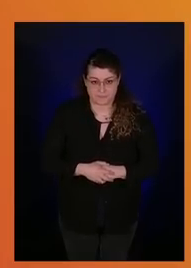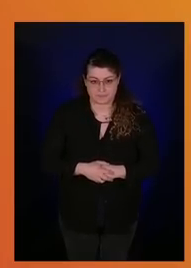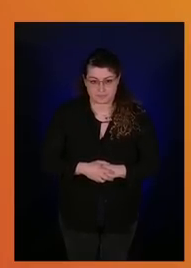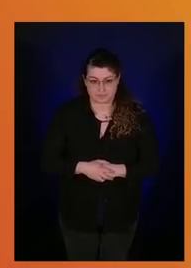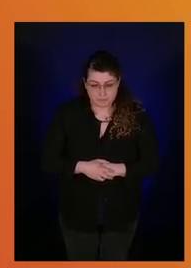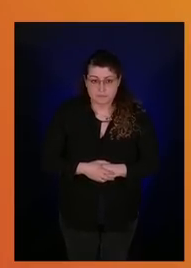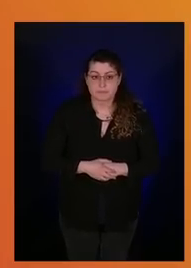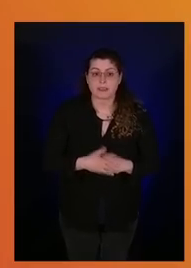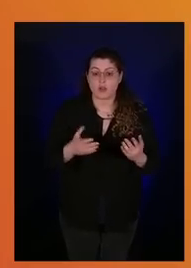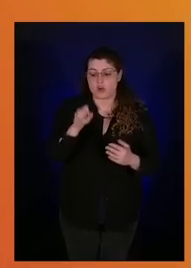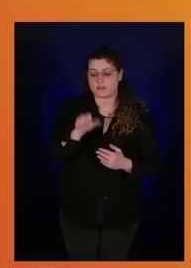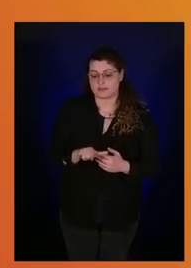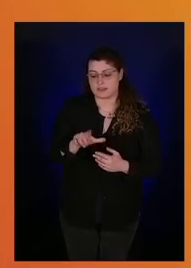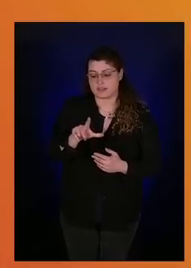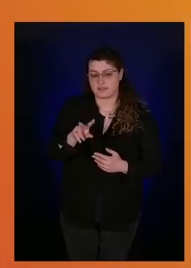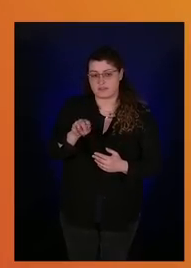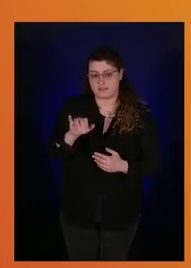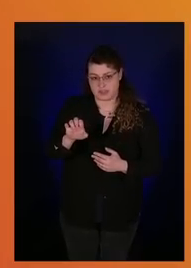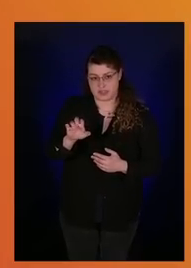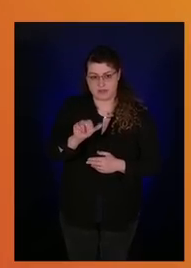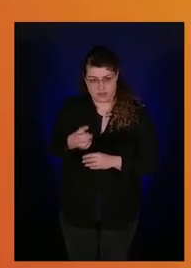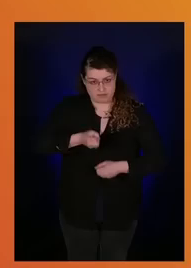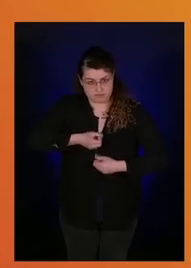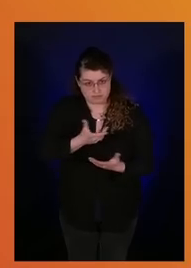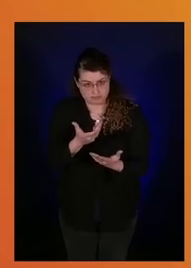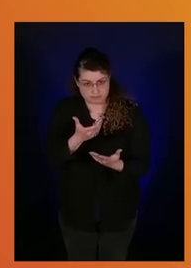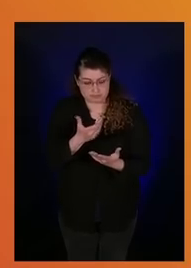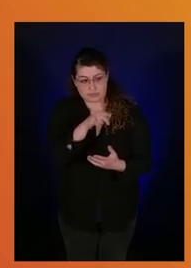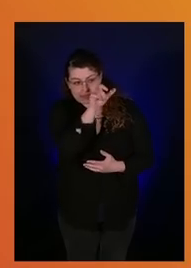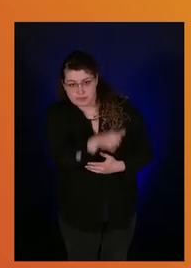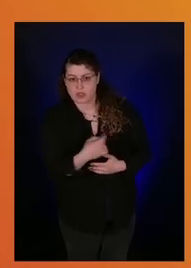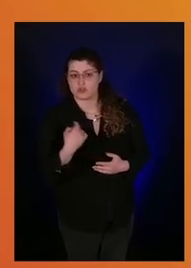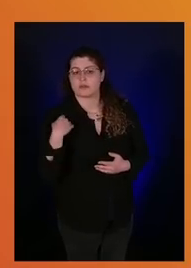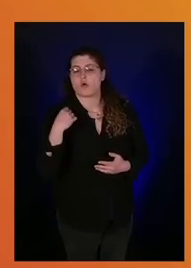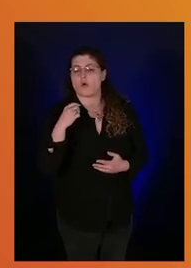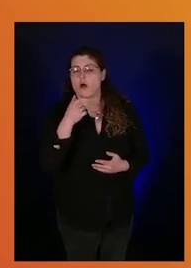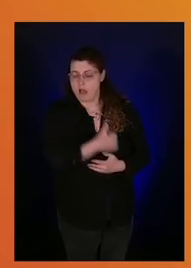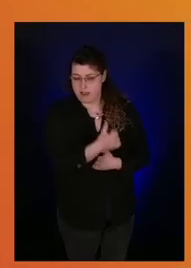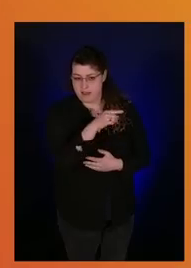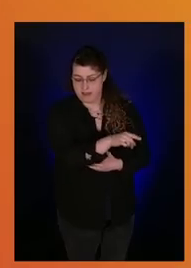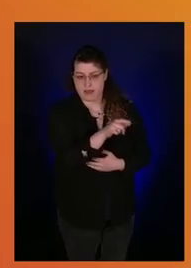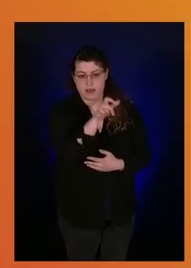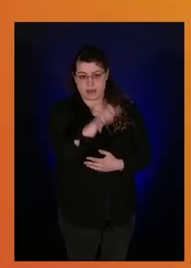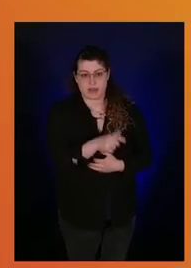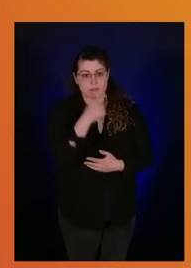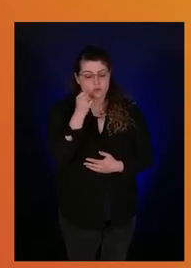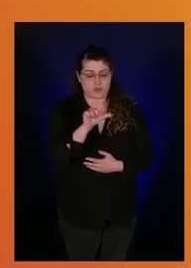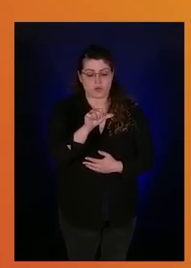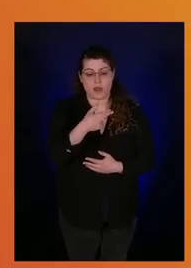Bertuis Sylvie, donc au micro numéro 3, je te donne la parole de suite. Et puis se prépare au micro numéro 1, Galvani